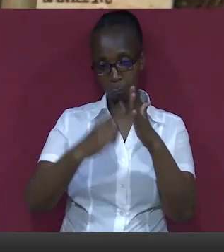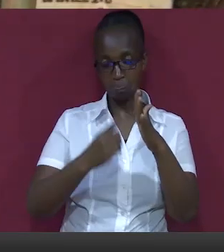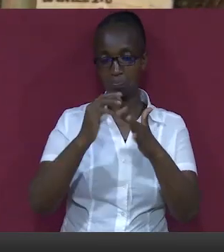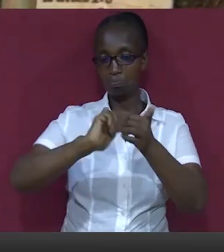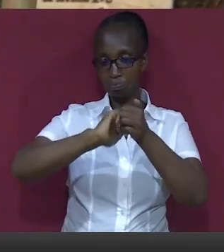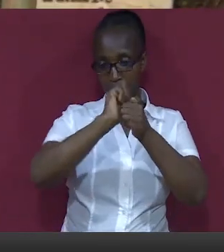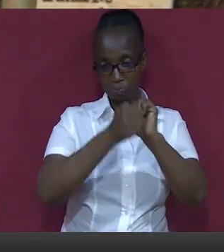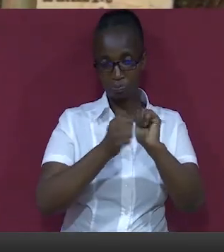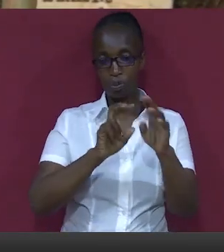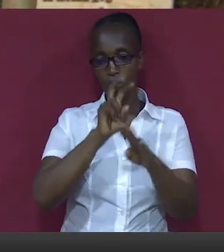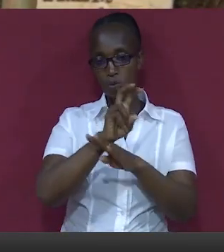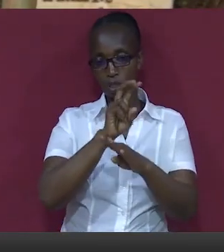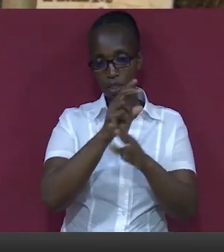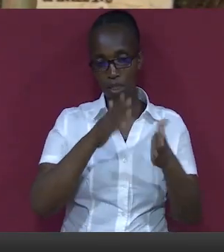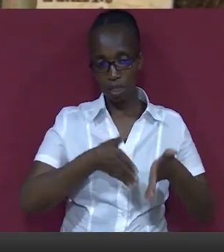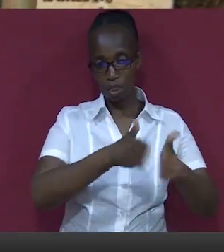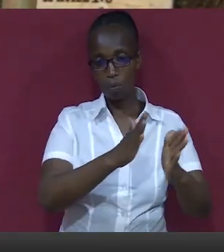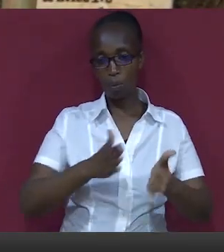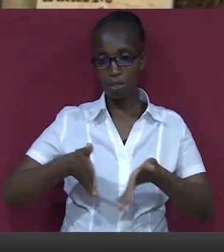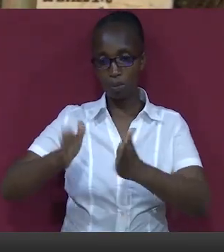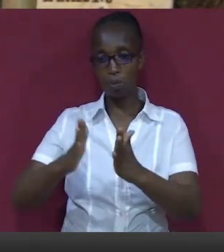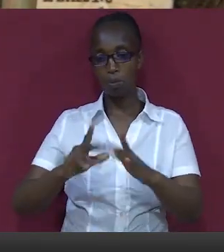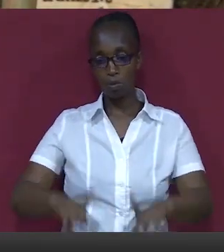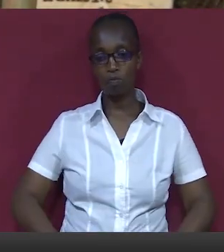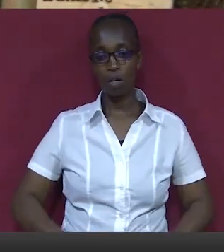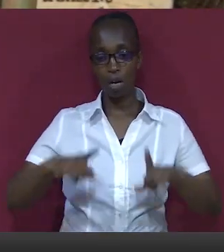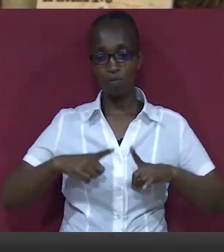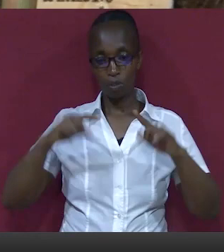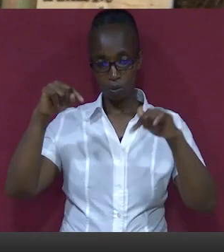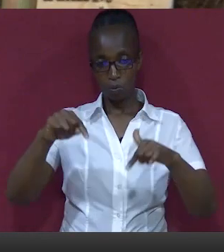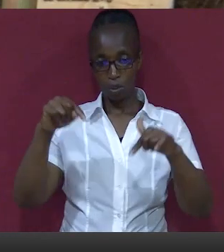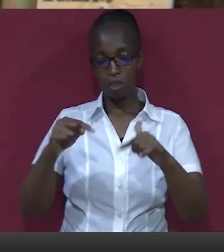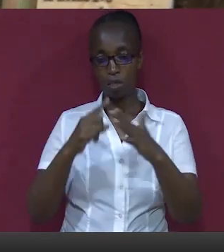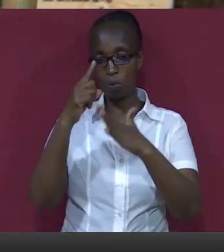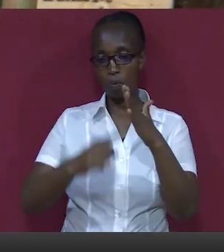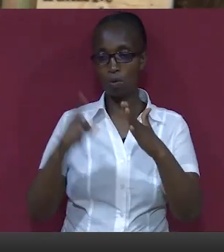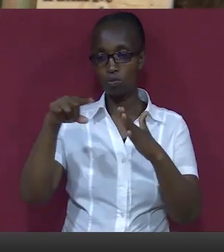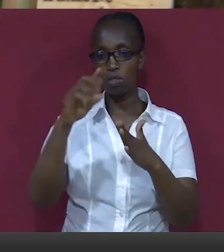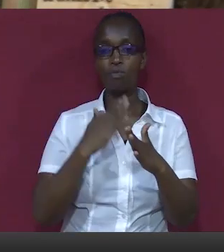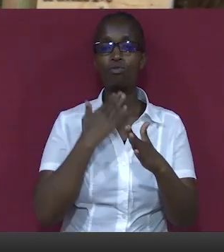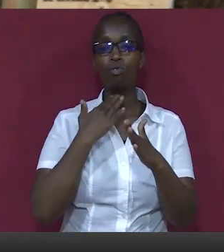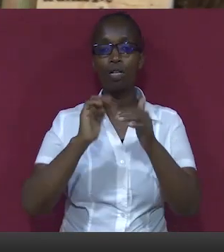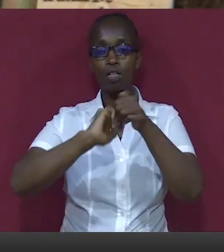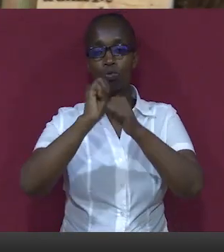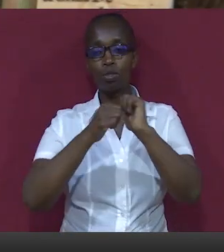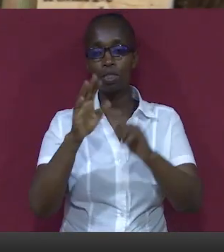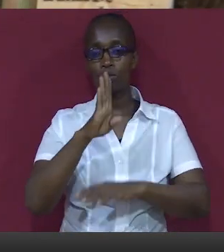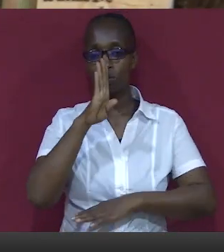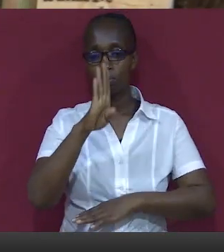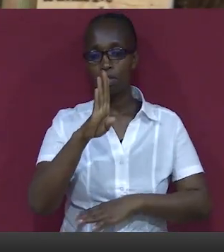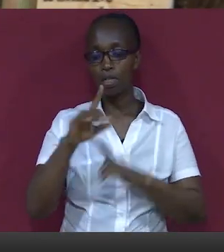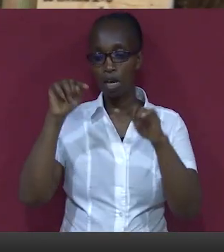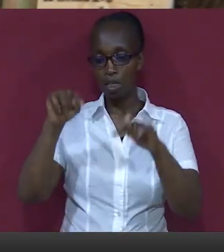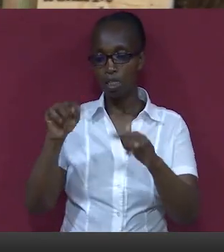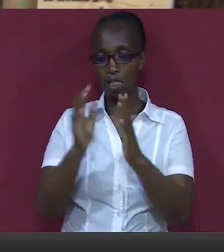Think about change every now and then. Look at your way of life today and what you